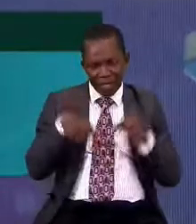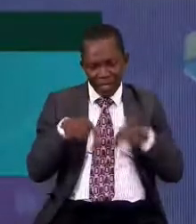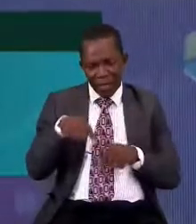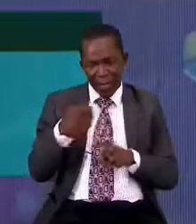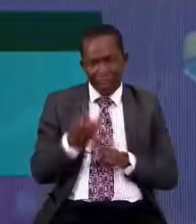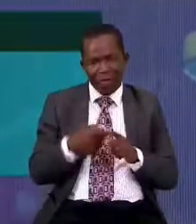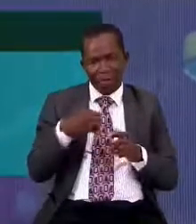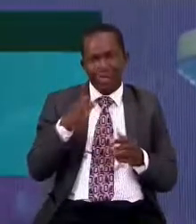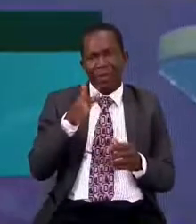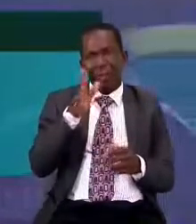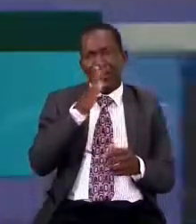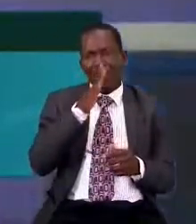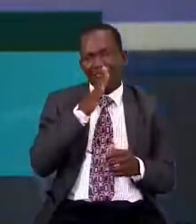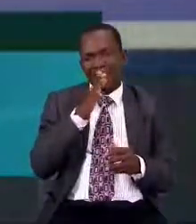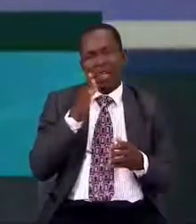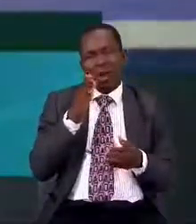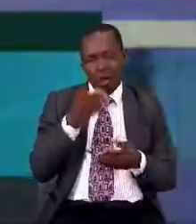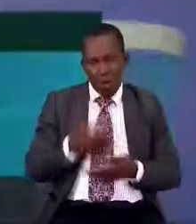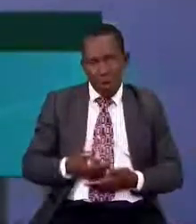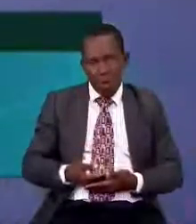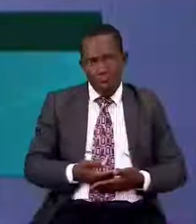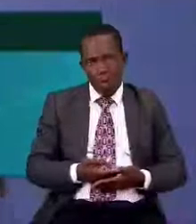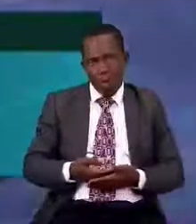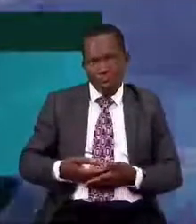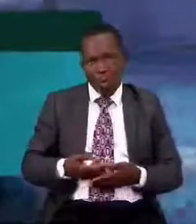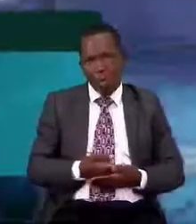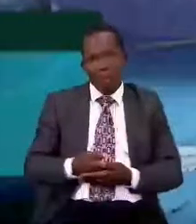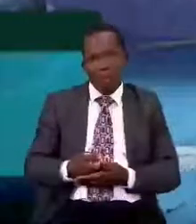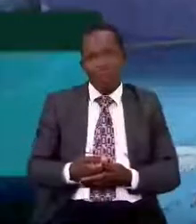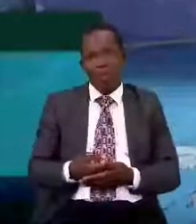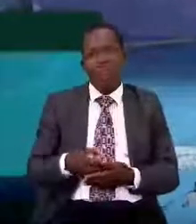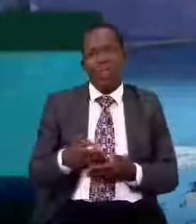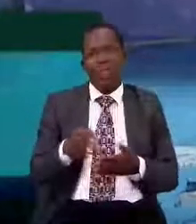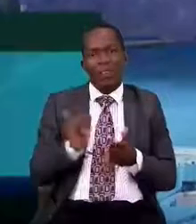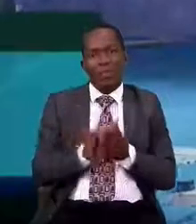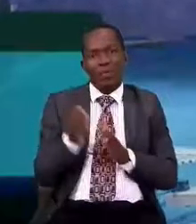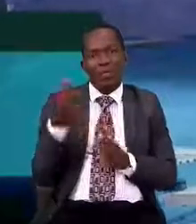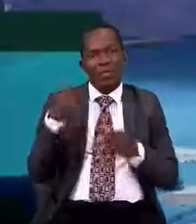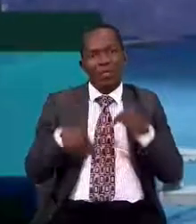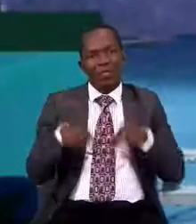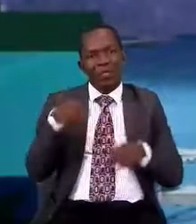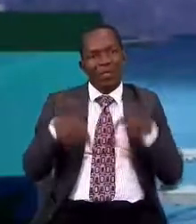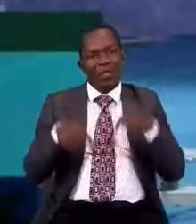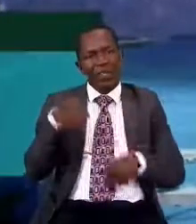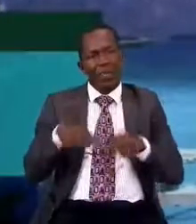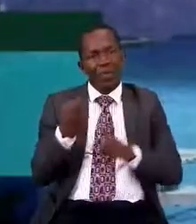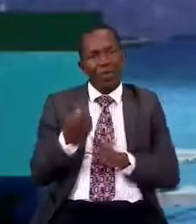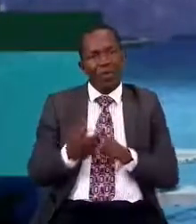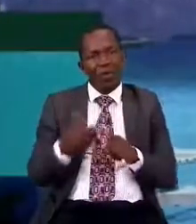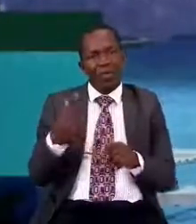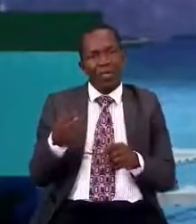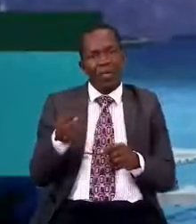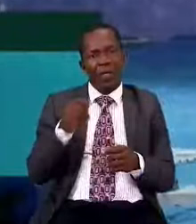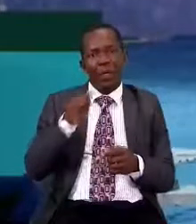Juste que vous avez eu une consultation médicale dans votre vie et le docteur te dit, mais éjecte